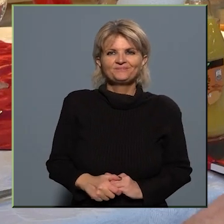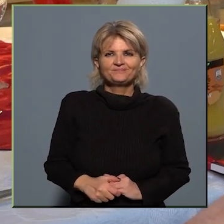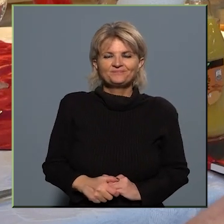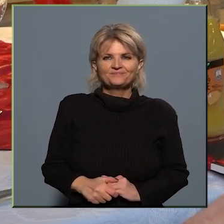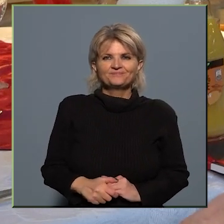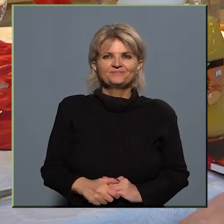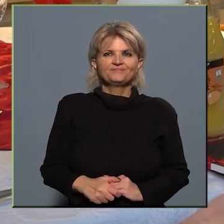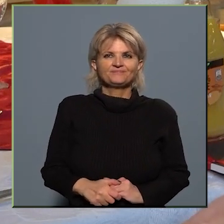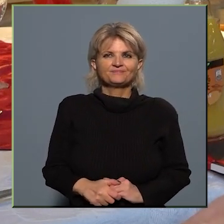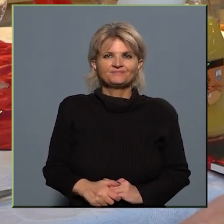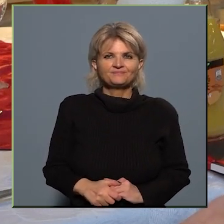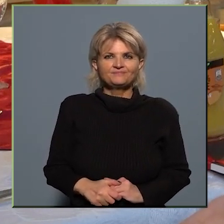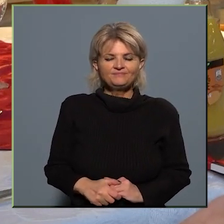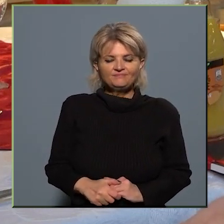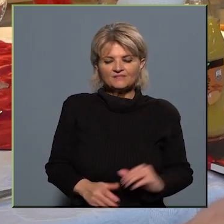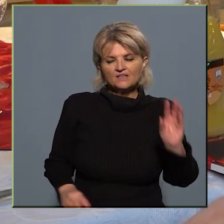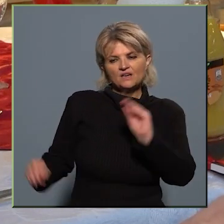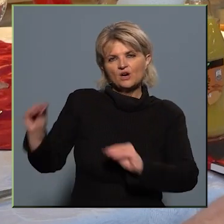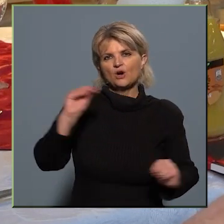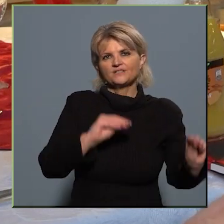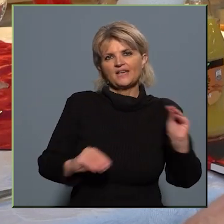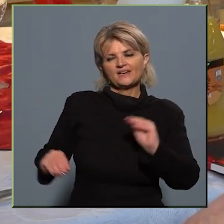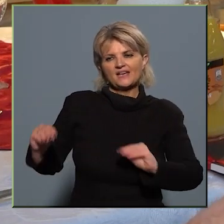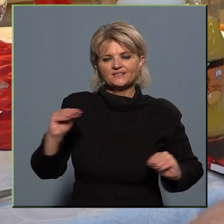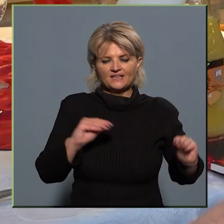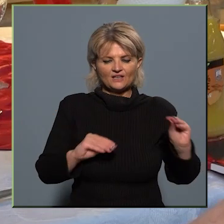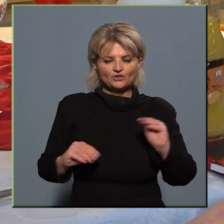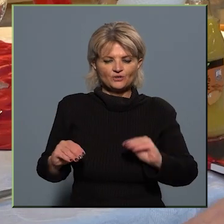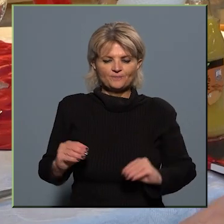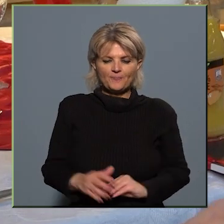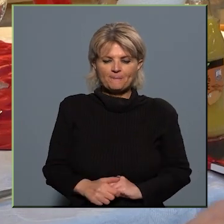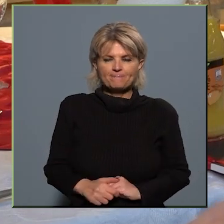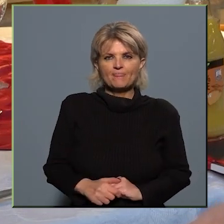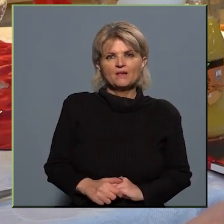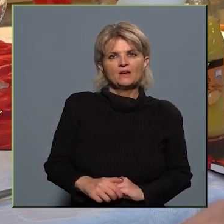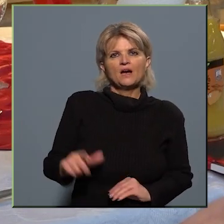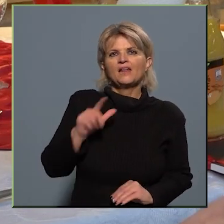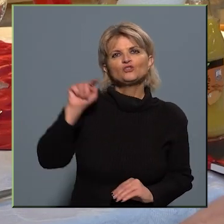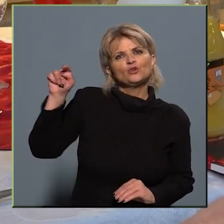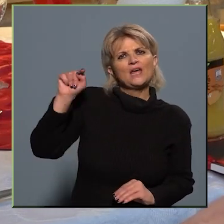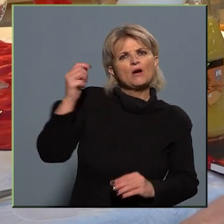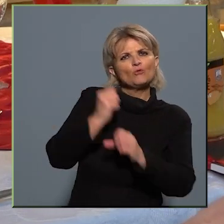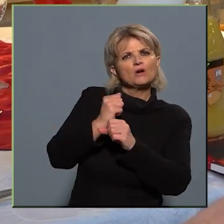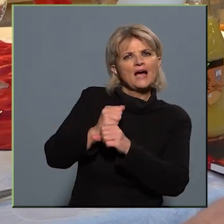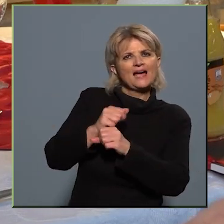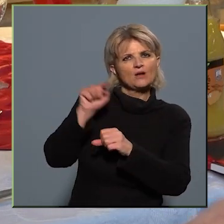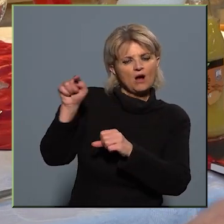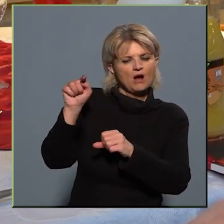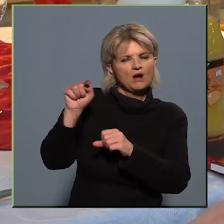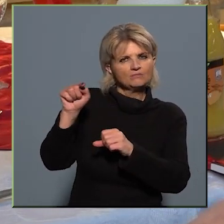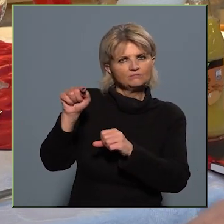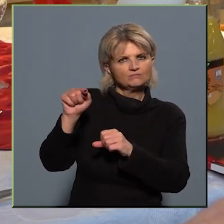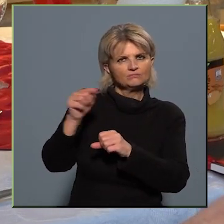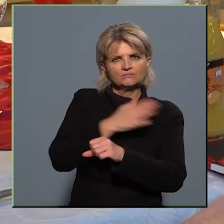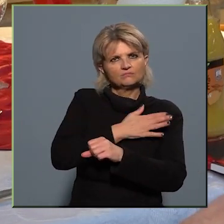A szerkesztés ugye a Rát Lépcsőnek a munkája, őket dicséri, hogy így ezt